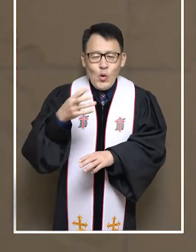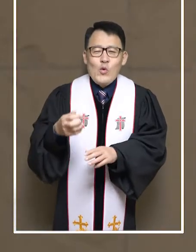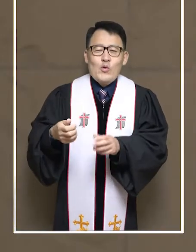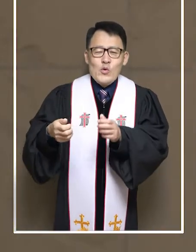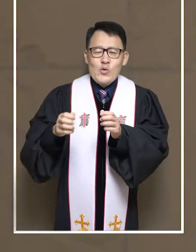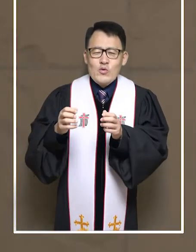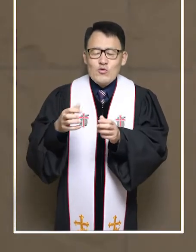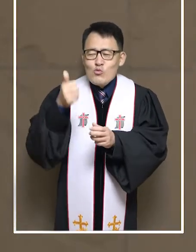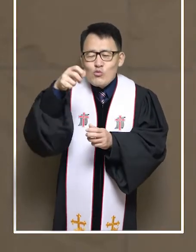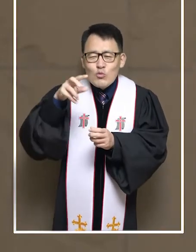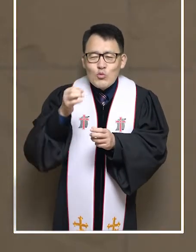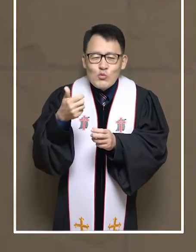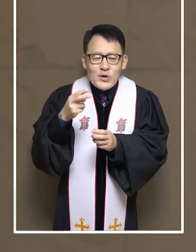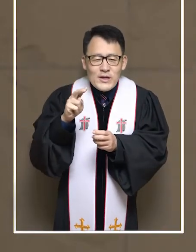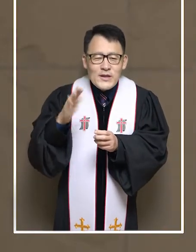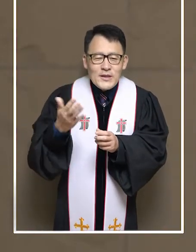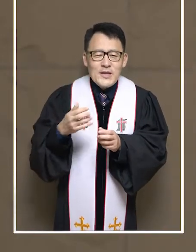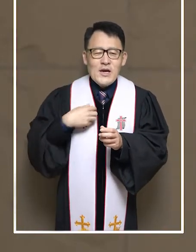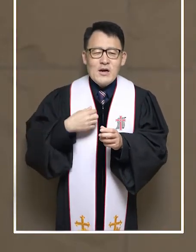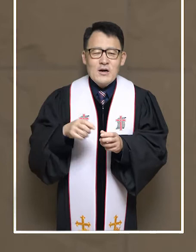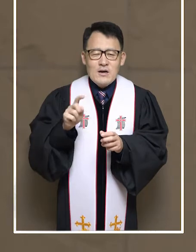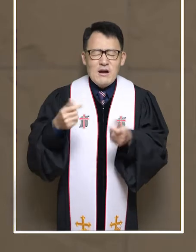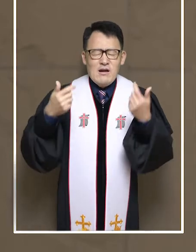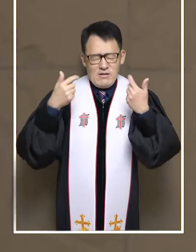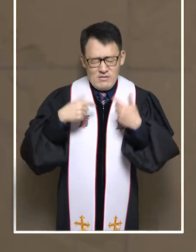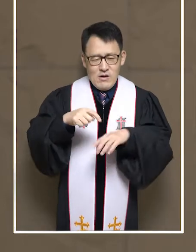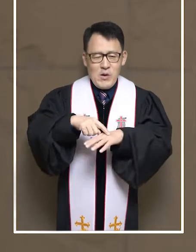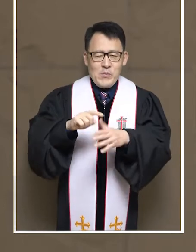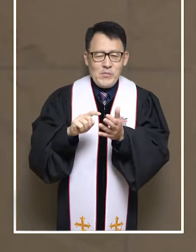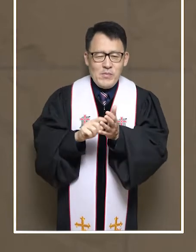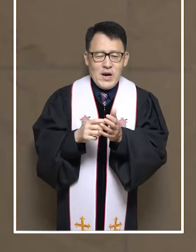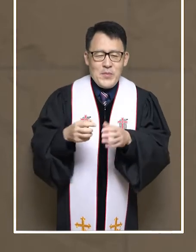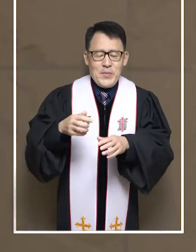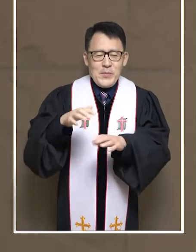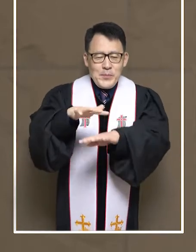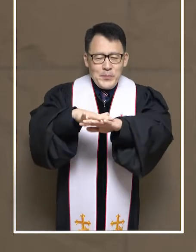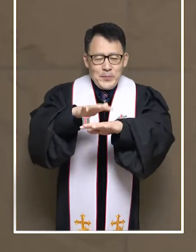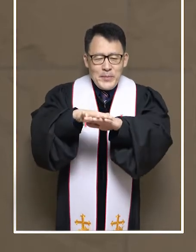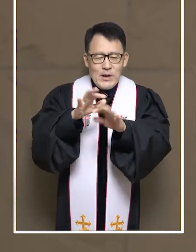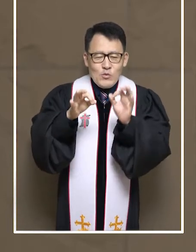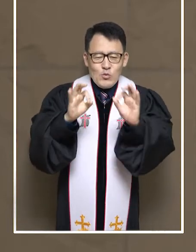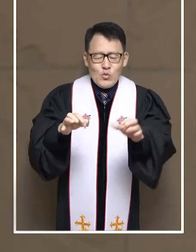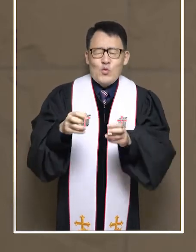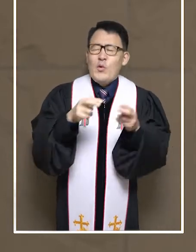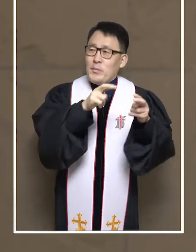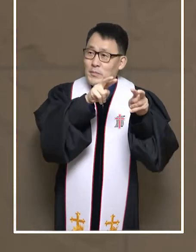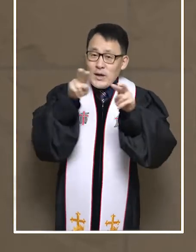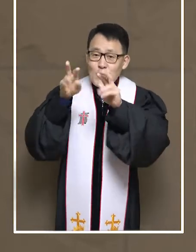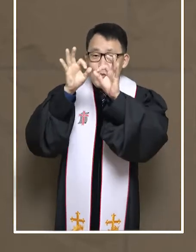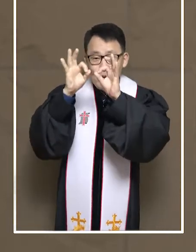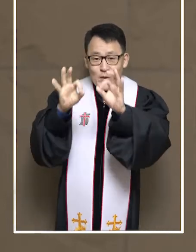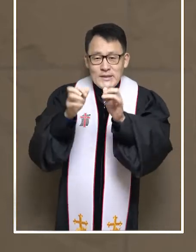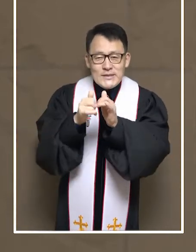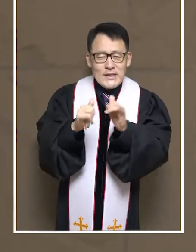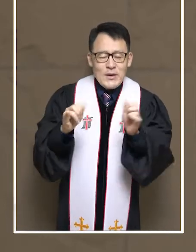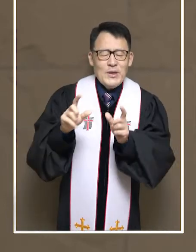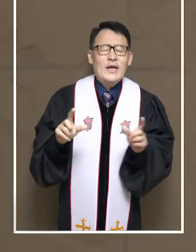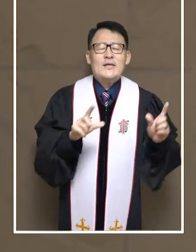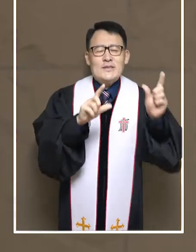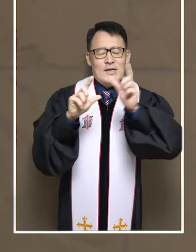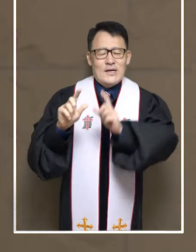곡식을 거두어 흉년에 대비했는데, 그는 늘 마음을 밭에 두고 밭을 바라보는